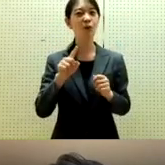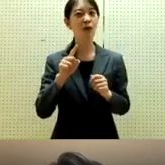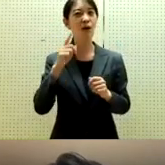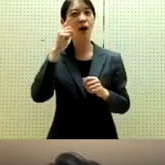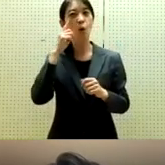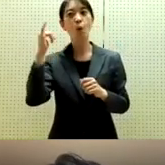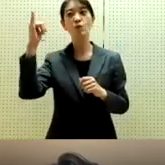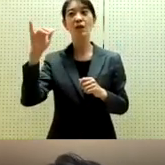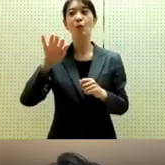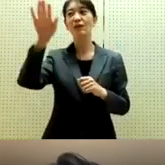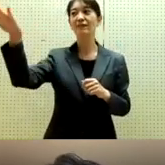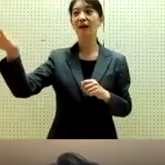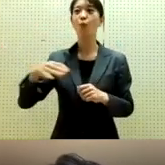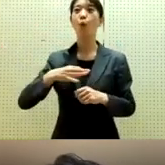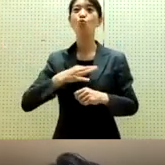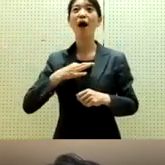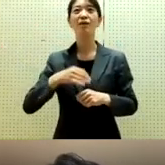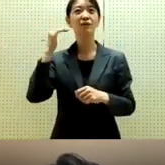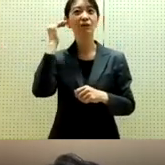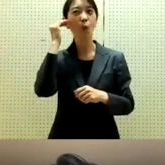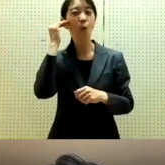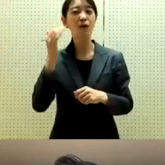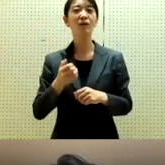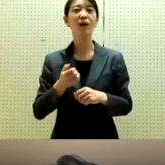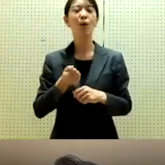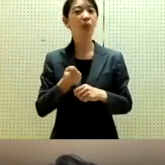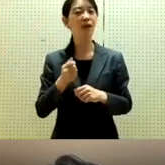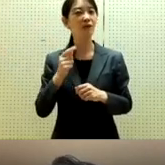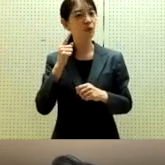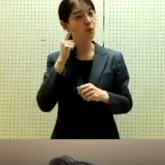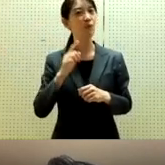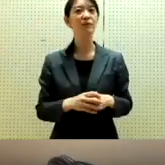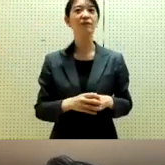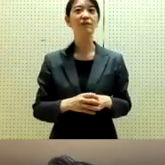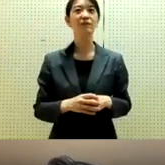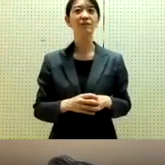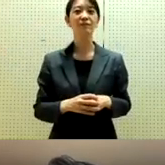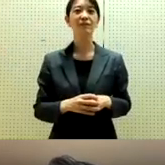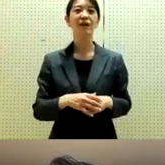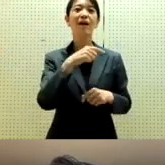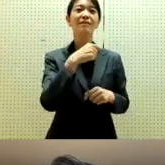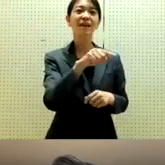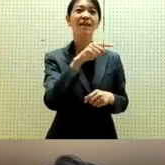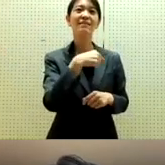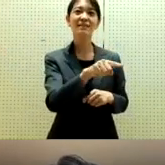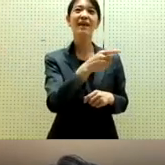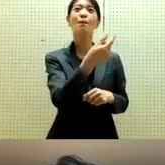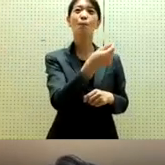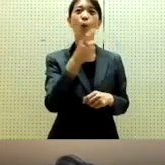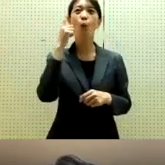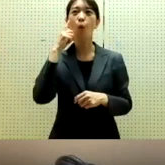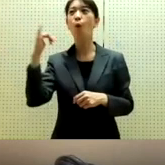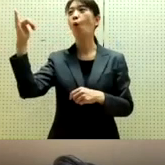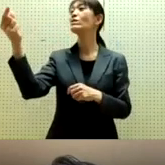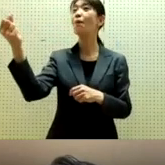だったり困惑を抱えてたりっていうところがあるんじゃないかなと、うん、でそれがあると先生たちもやっぱり保護者の皆さん